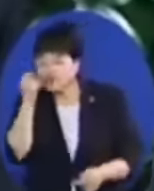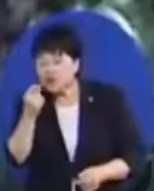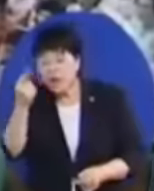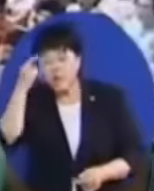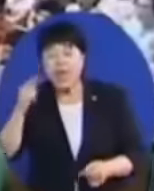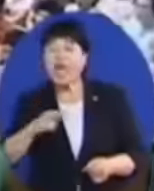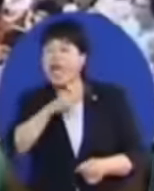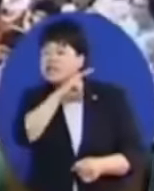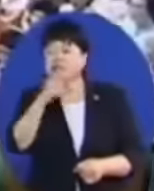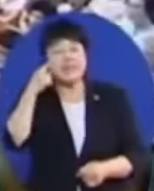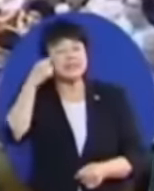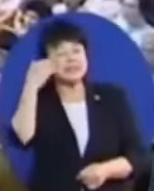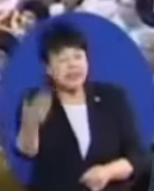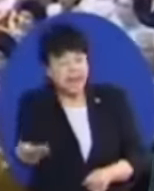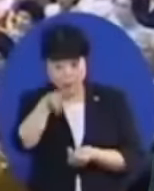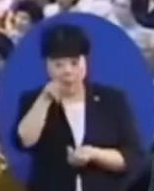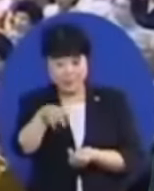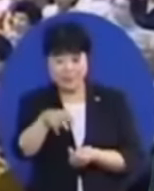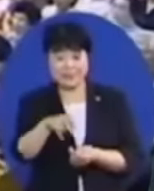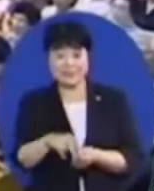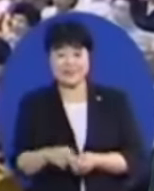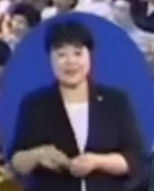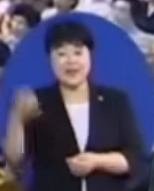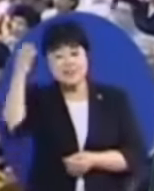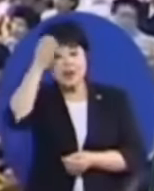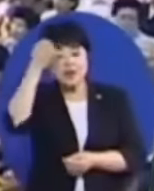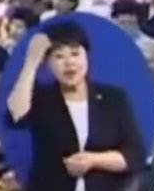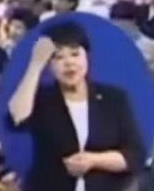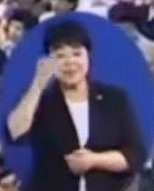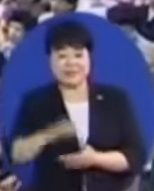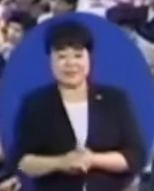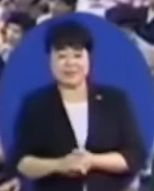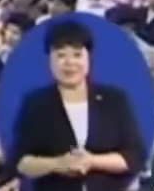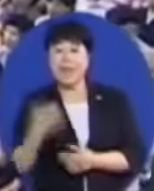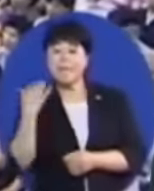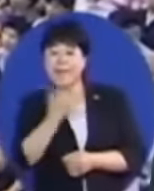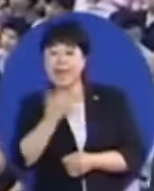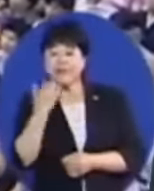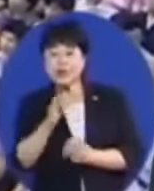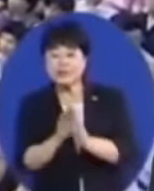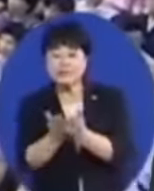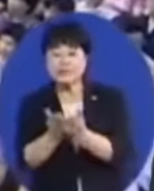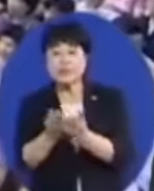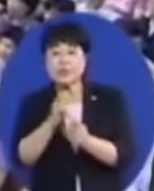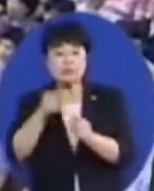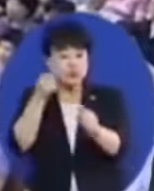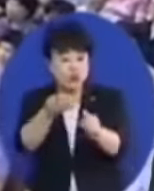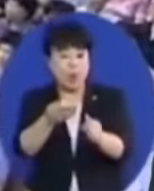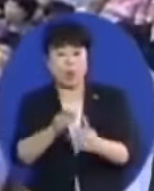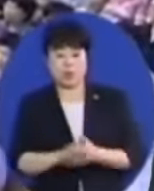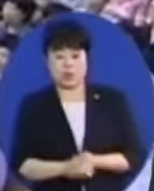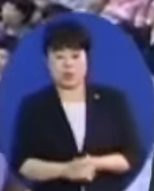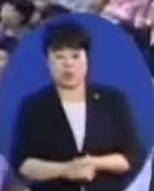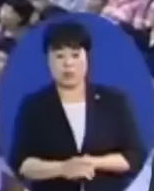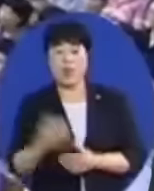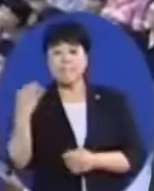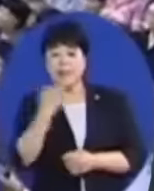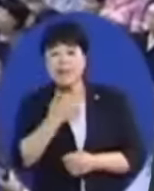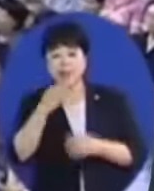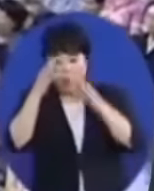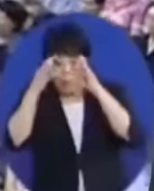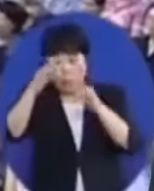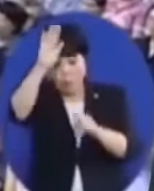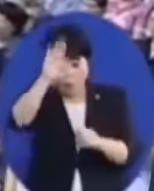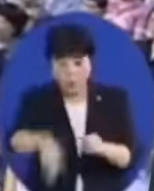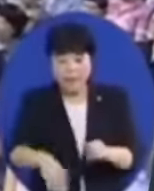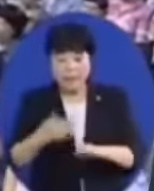왜 의심하였느냐고 의인 것입니다. 성령이 베드로에게 직접 말씀한 것입니다. 베드로 보고 물으러